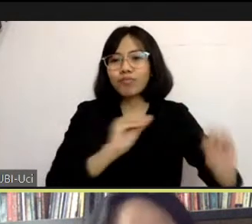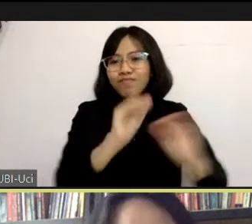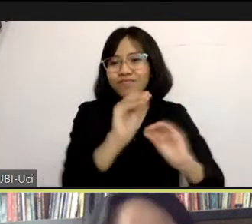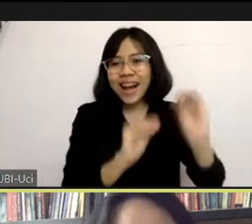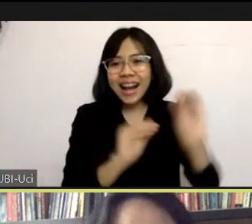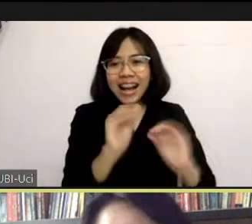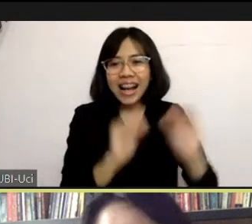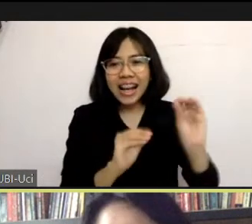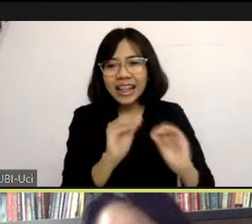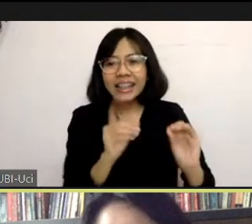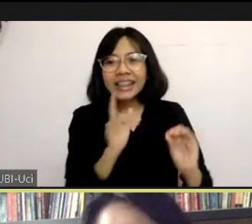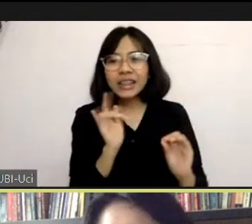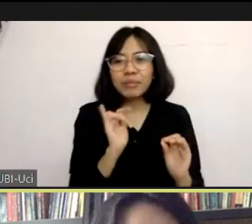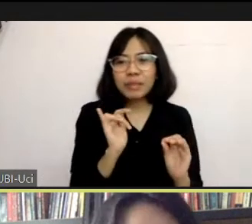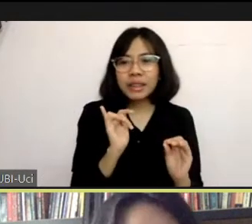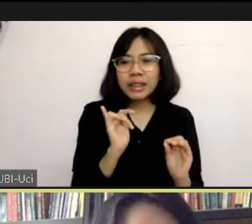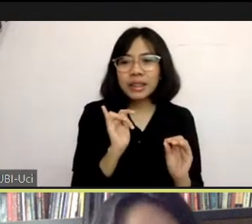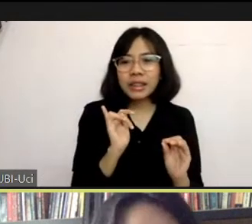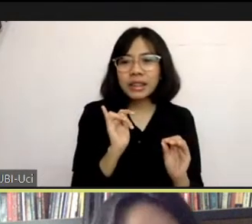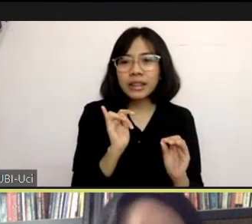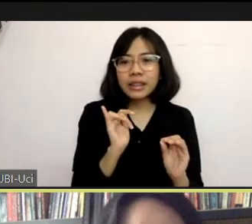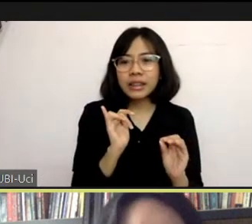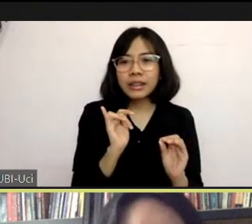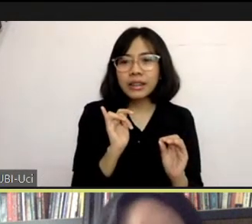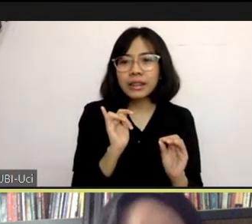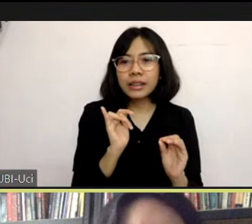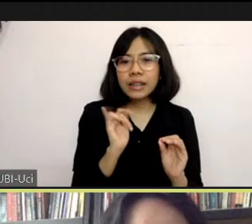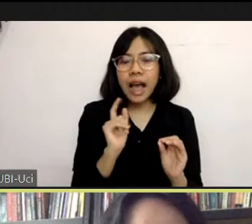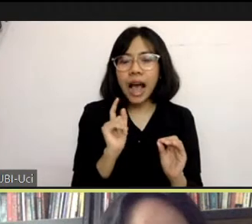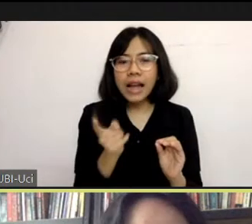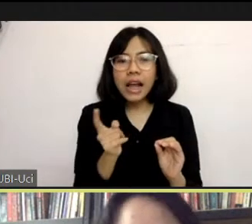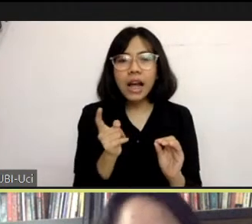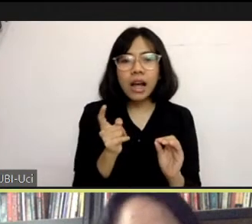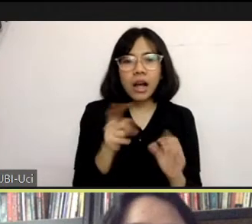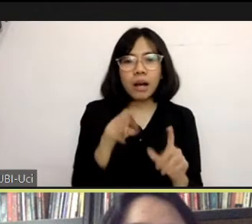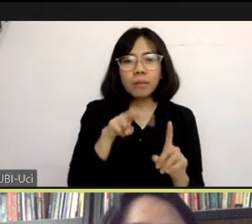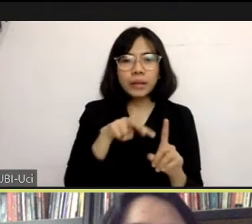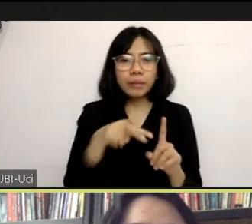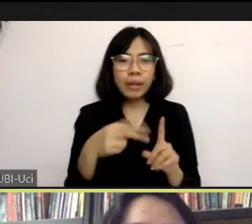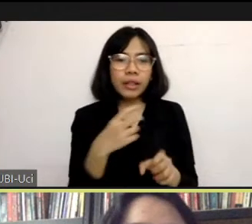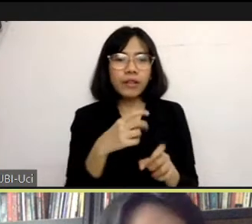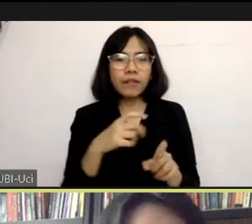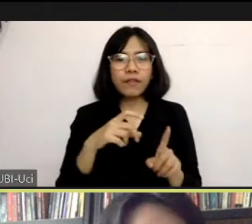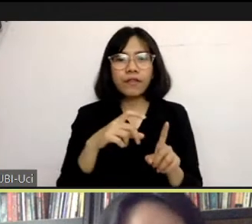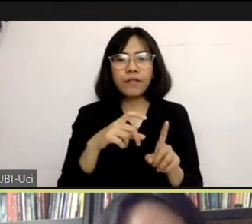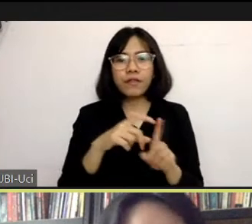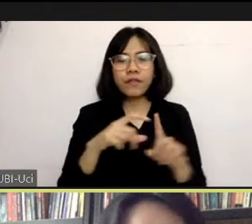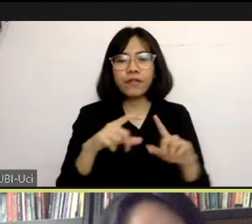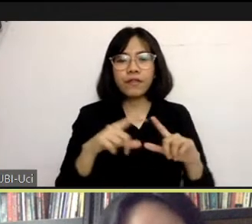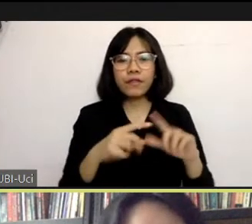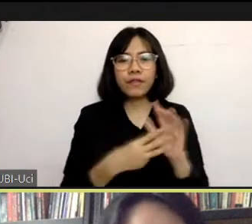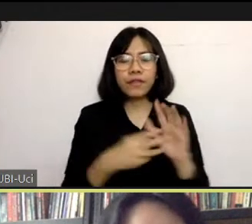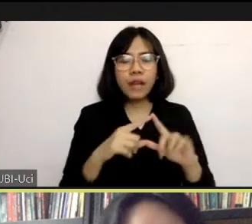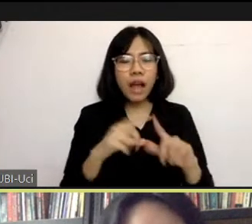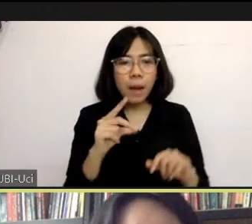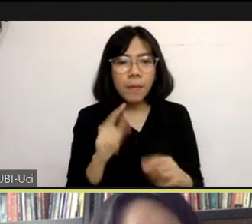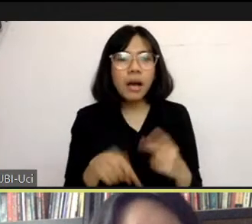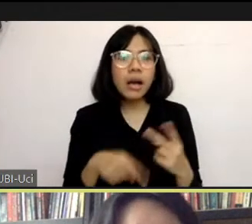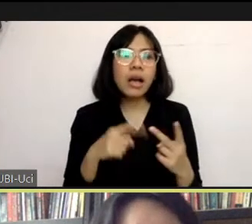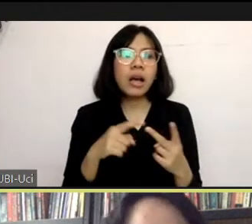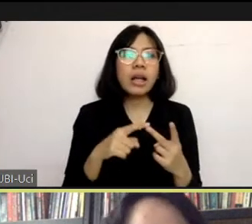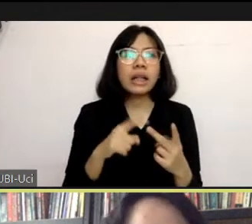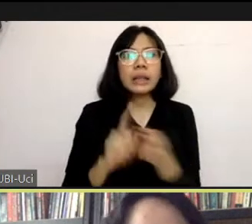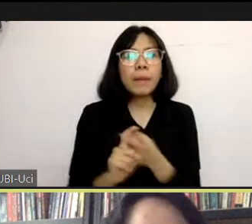dari sisi landscape karena digital, ada Mas Damar, di landscape jalanannya ada teman-teman para medis